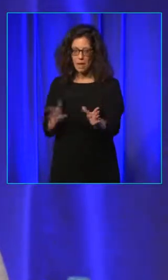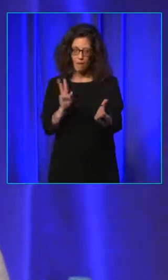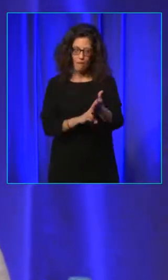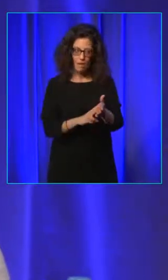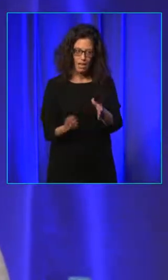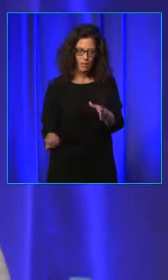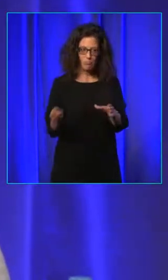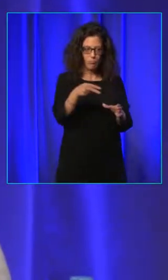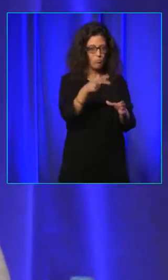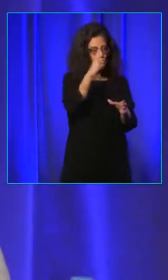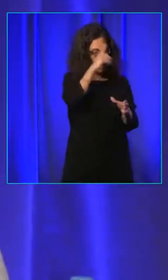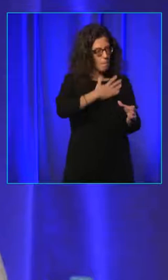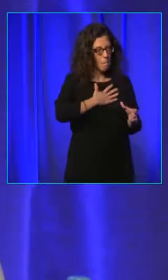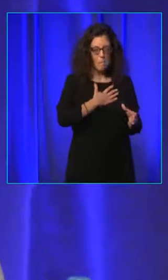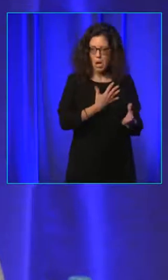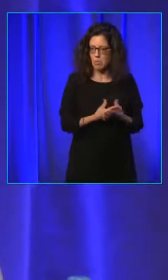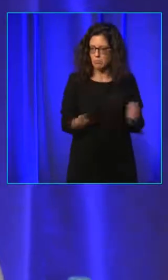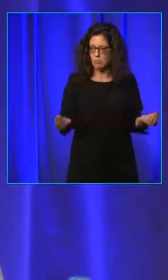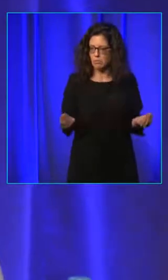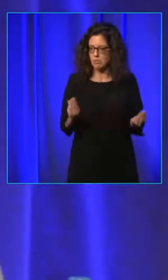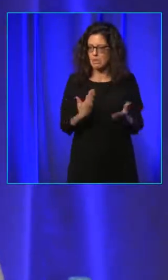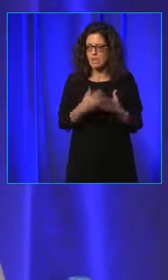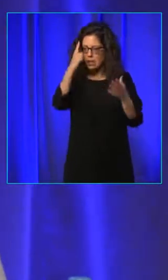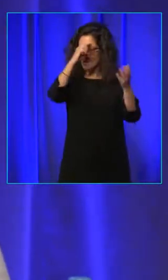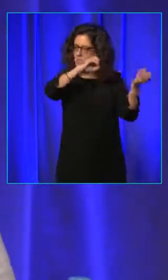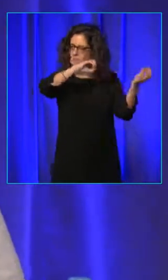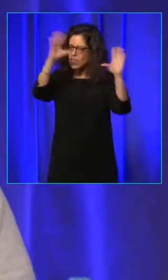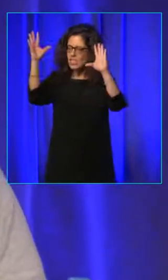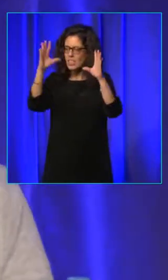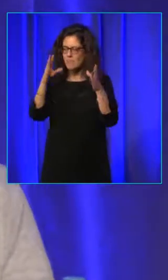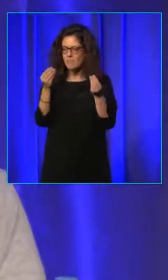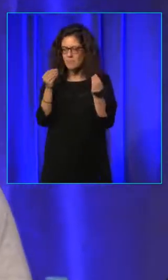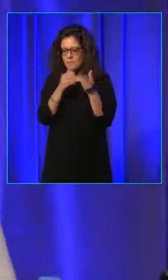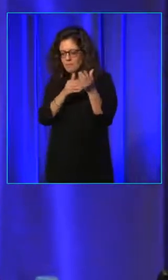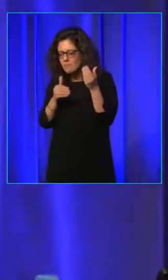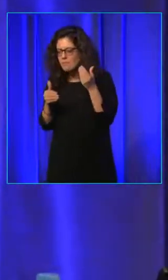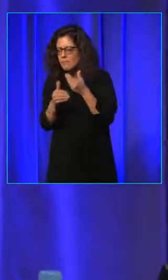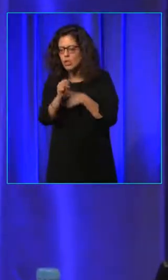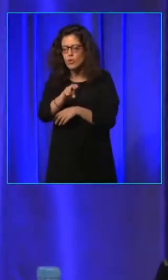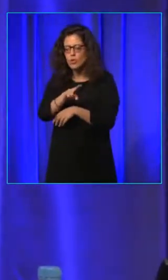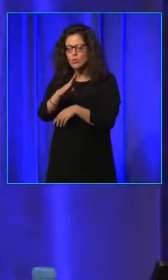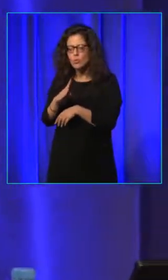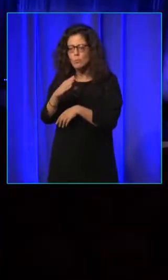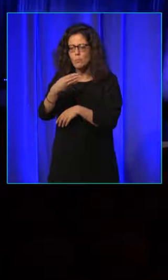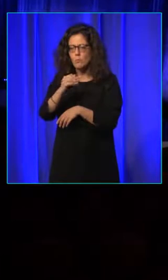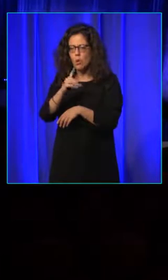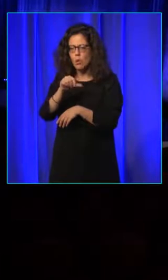ça s'est inhibé. Là, c'est travailler sur les submodalités de l'imagerie. C'est-à-dire que, par exemple, je vais vous donner un exemple.